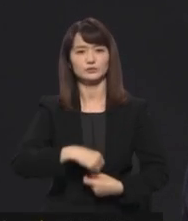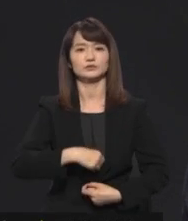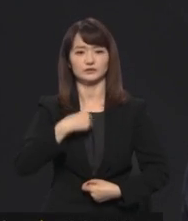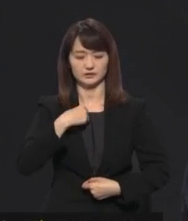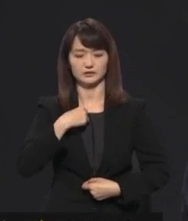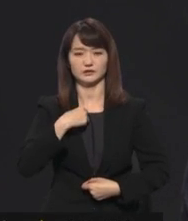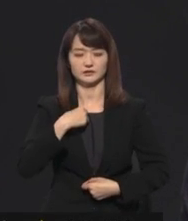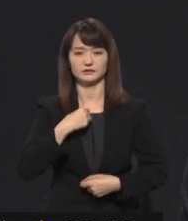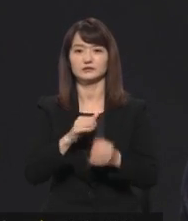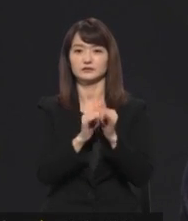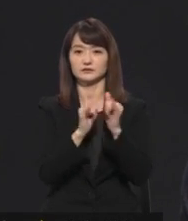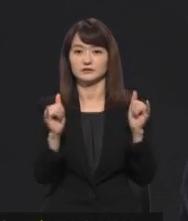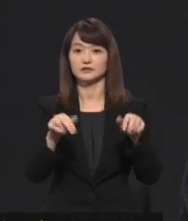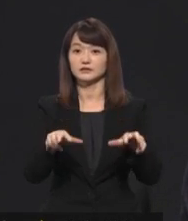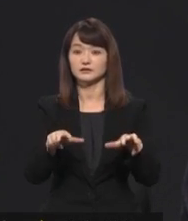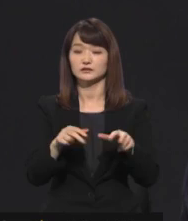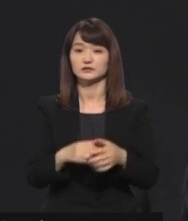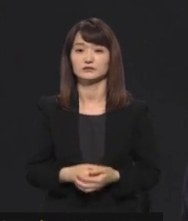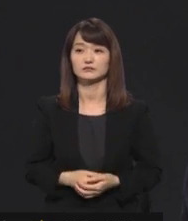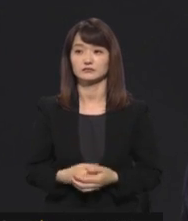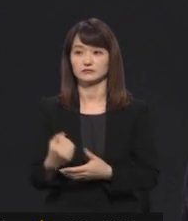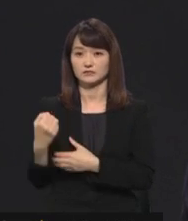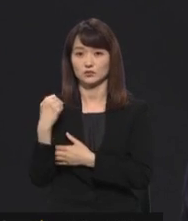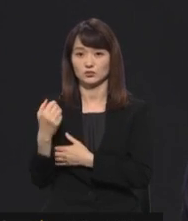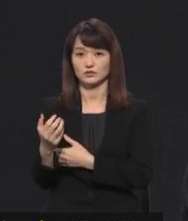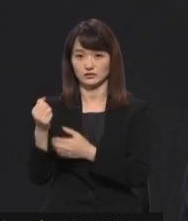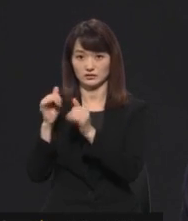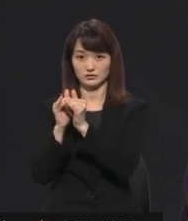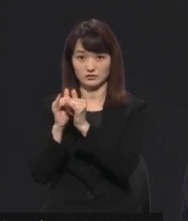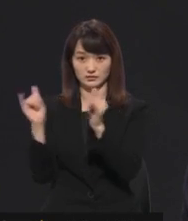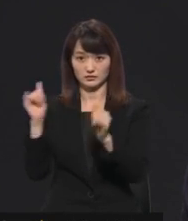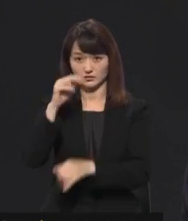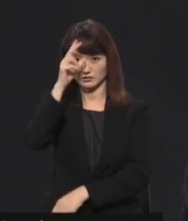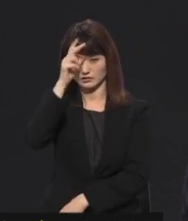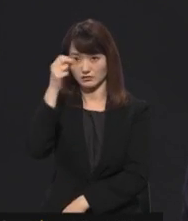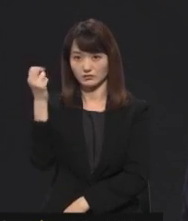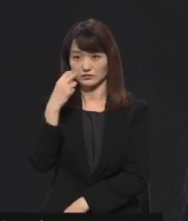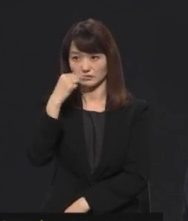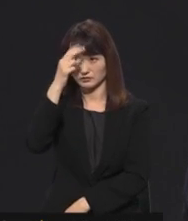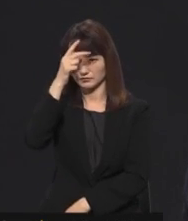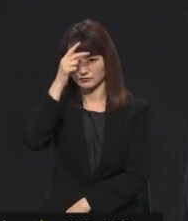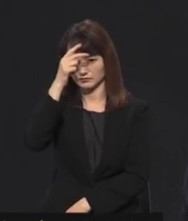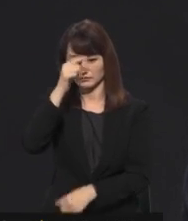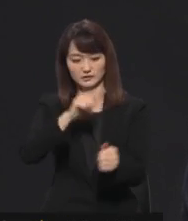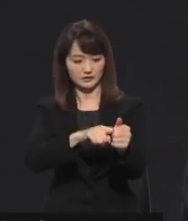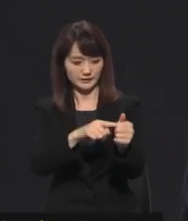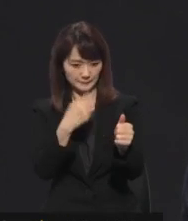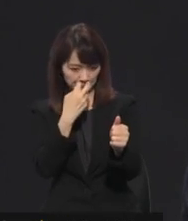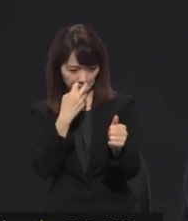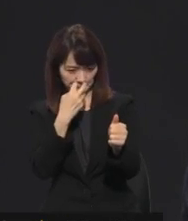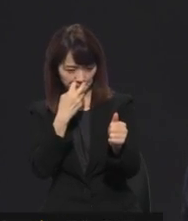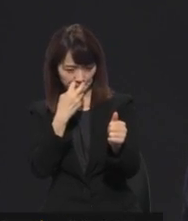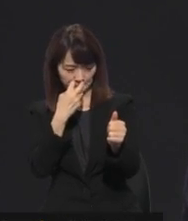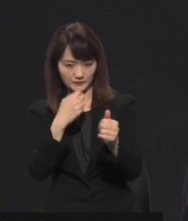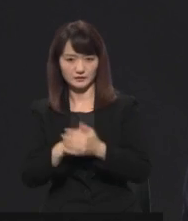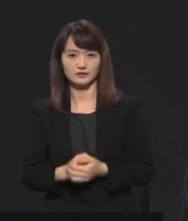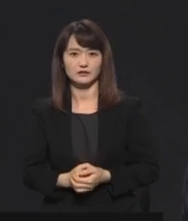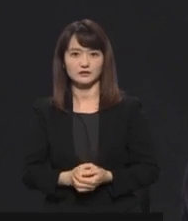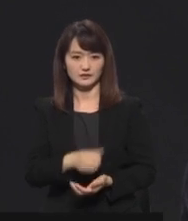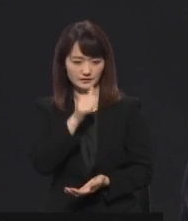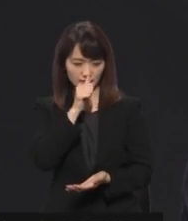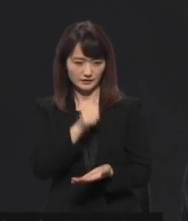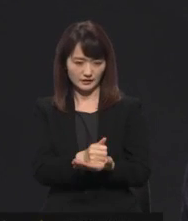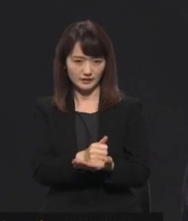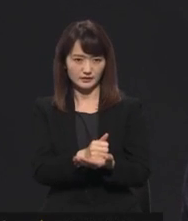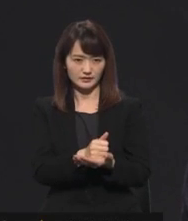세상인데 지금 현재 권력을 갖고 있는 사람이 병살 검사 등의 이사람 수사해 에너지를 빼내 이렇게 얘기할 수